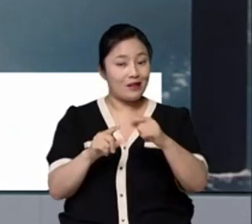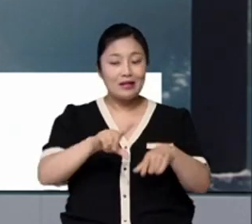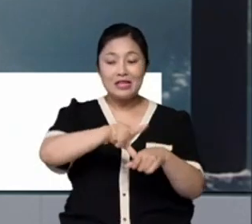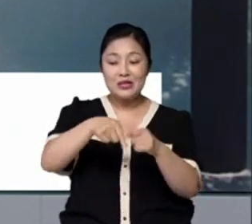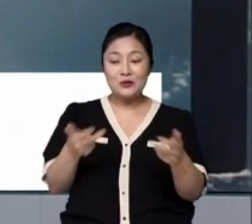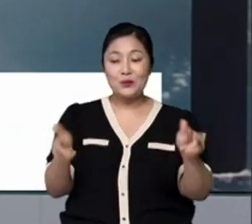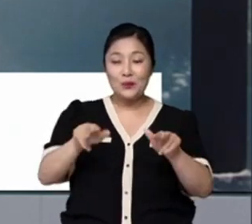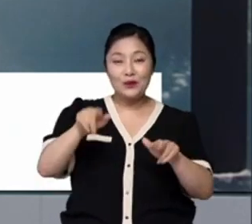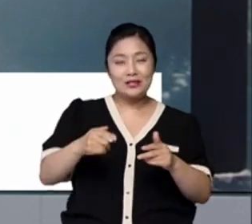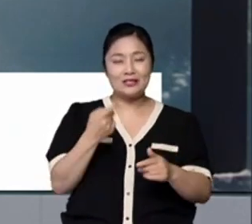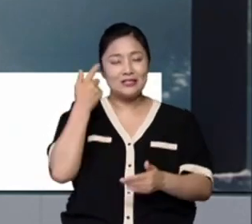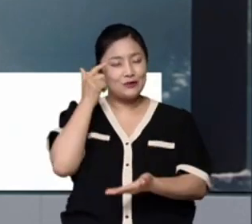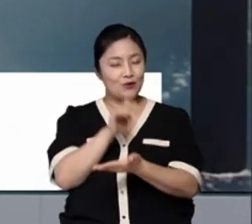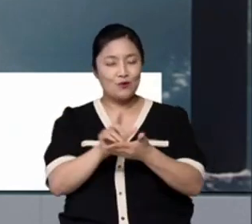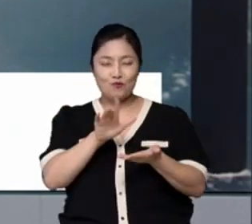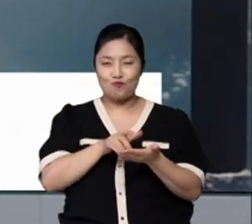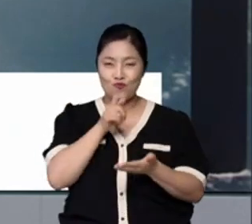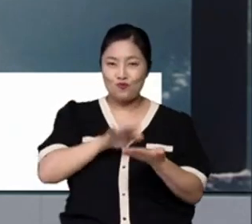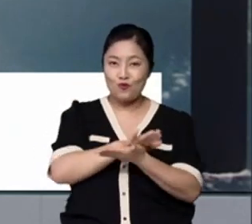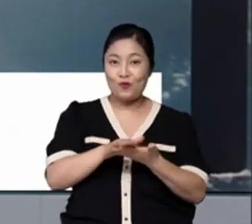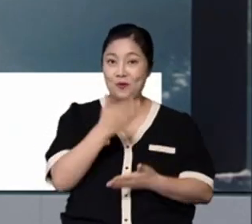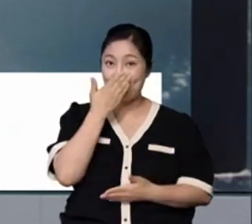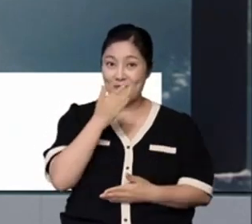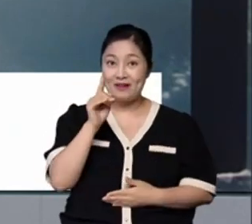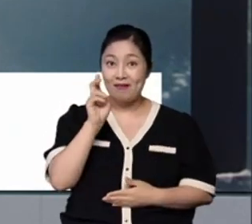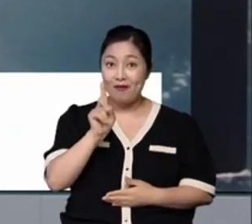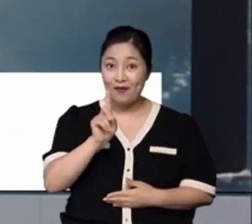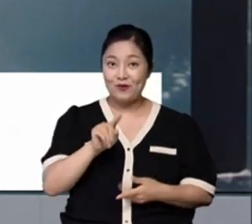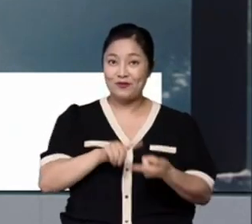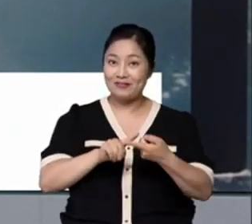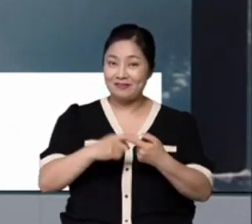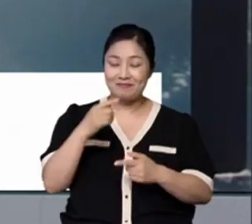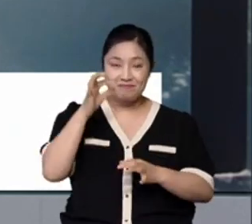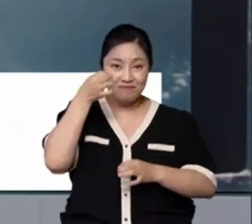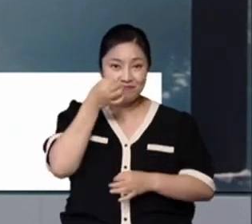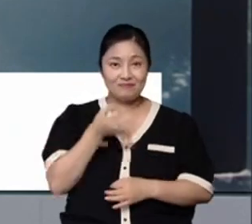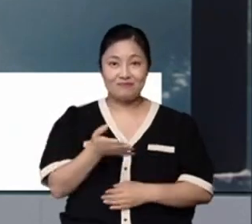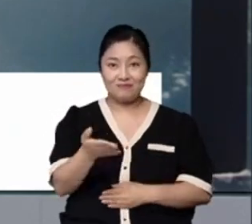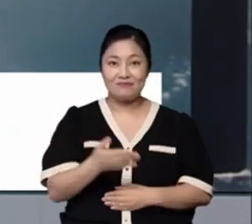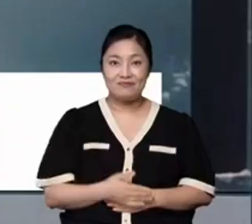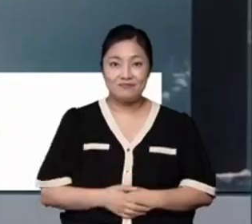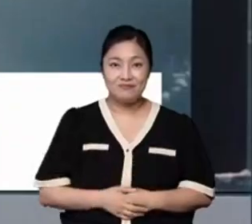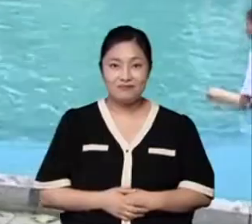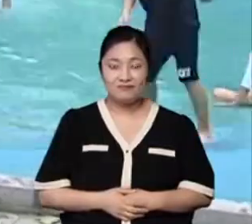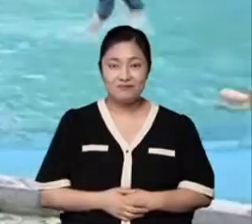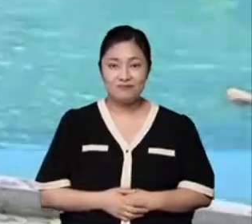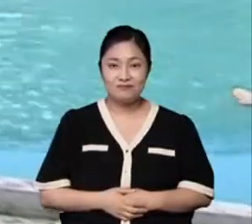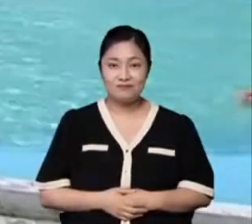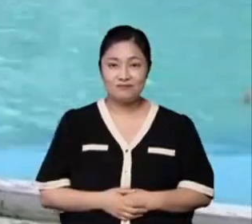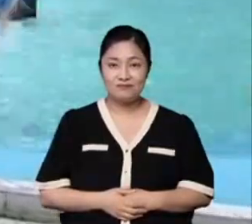인근 공원에서 시원한 물놀이를 즐겨보시는 건 어떨까요? 조윤정 기자입니다.